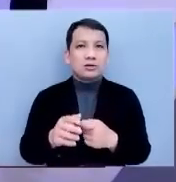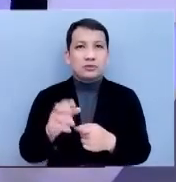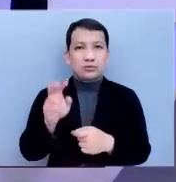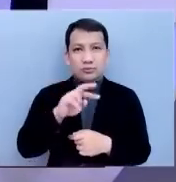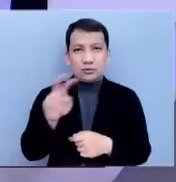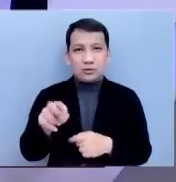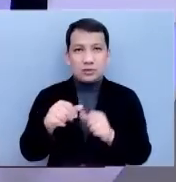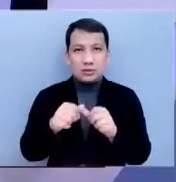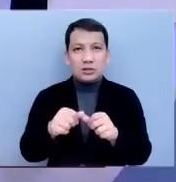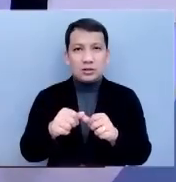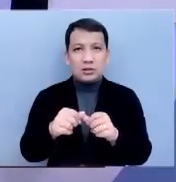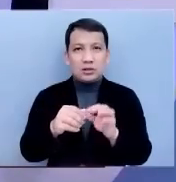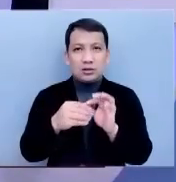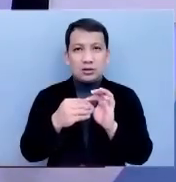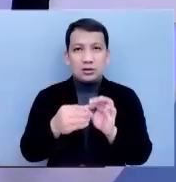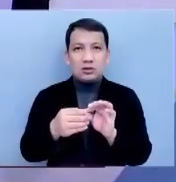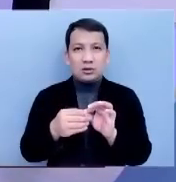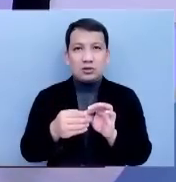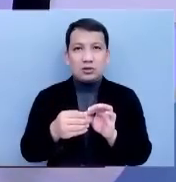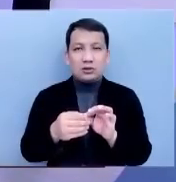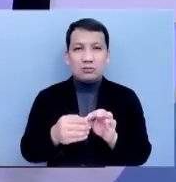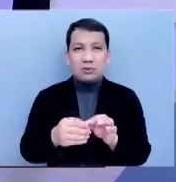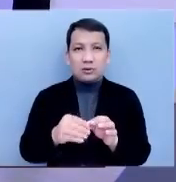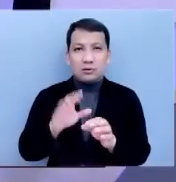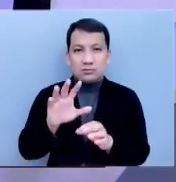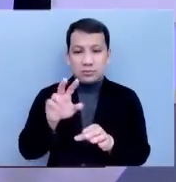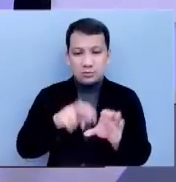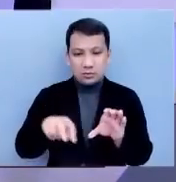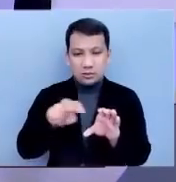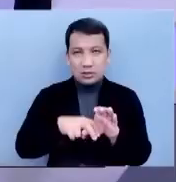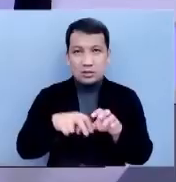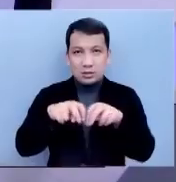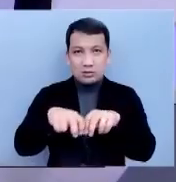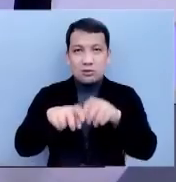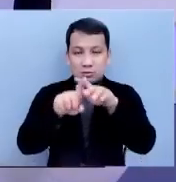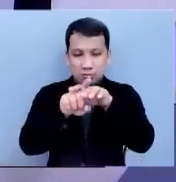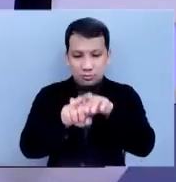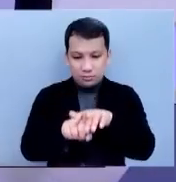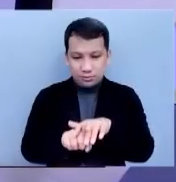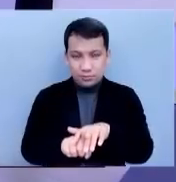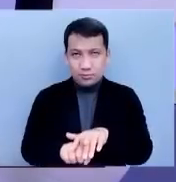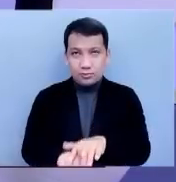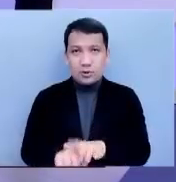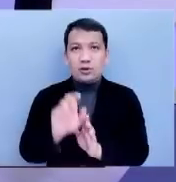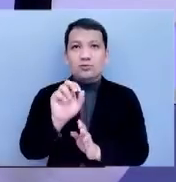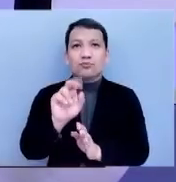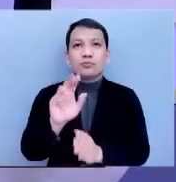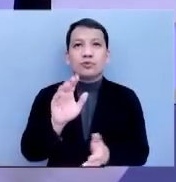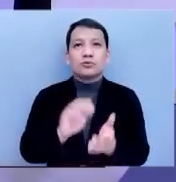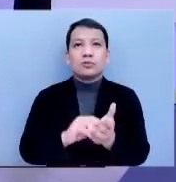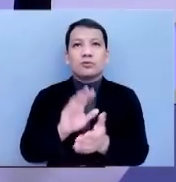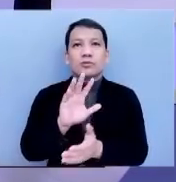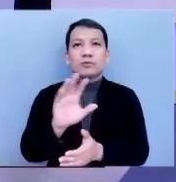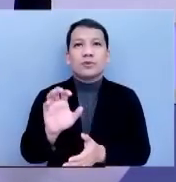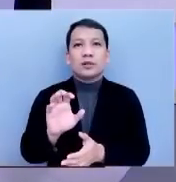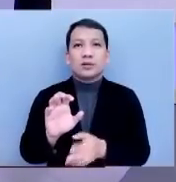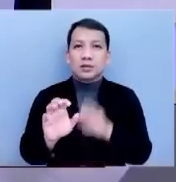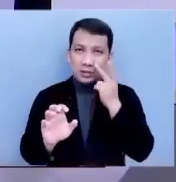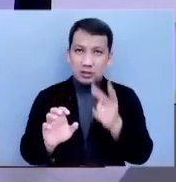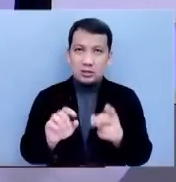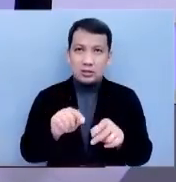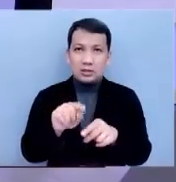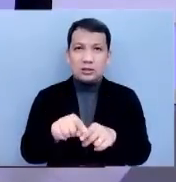22-foot-long submersible kung saan 5 turista ay maaaring bumaba ng 12,500 feet para po tignan